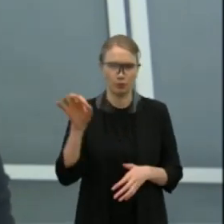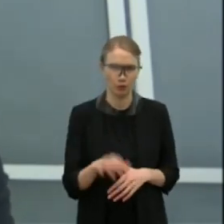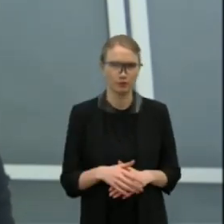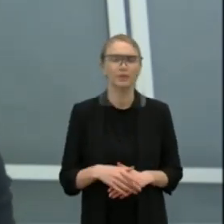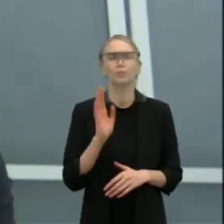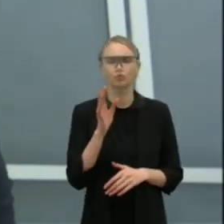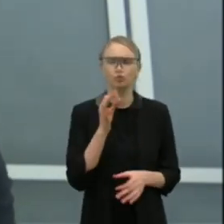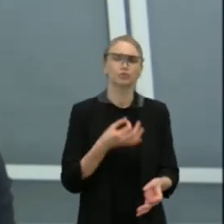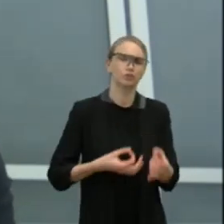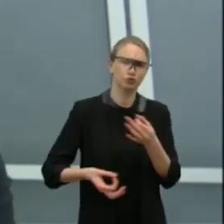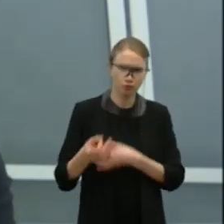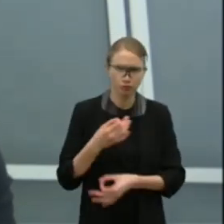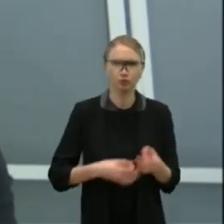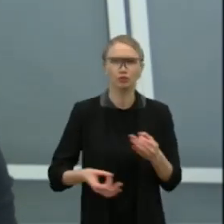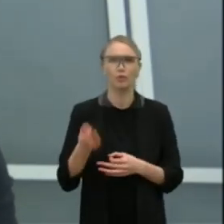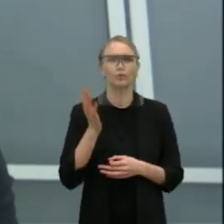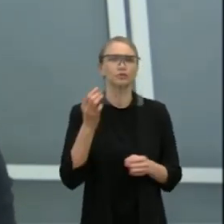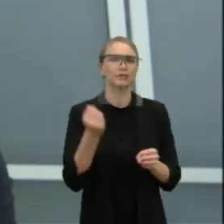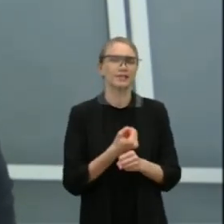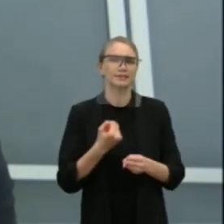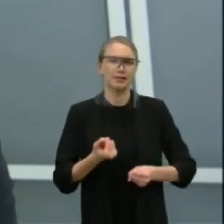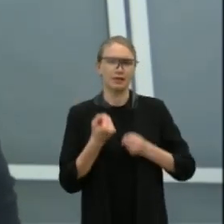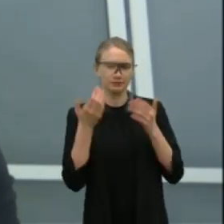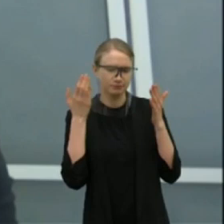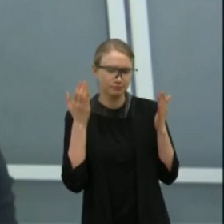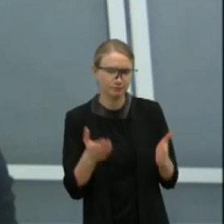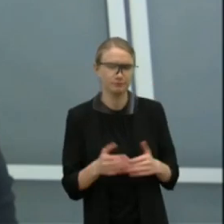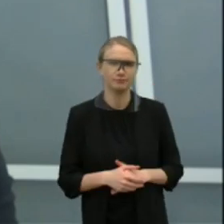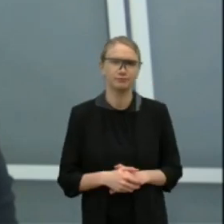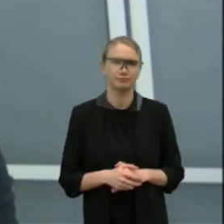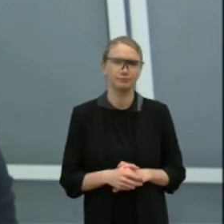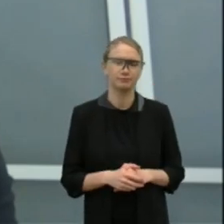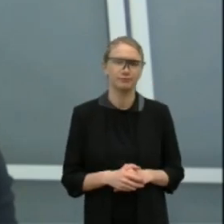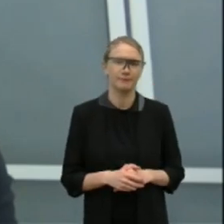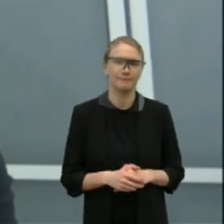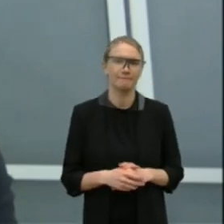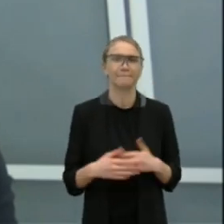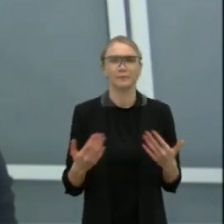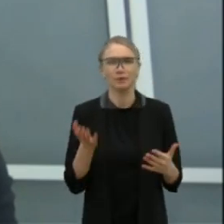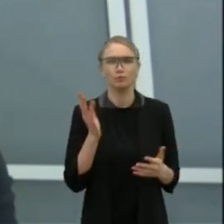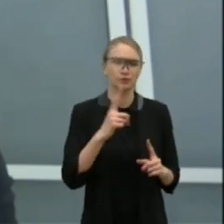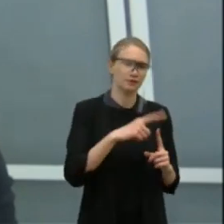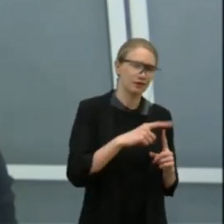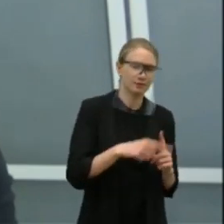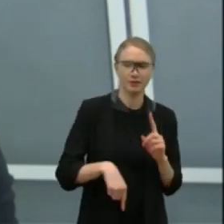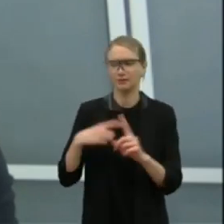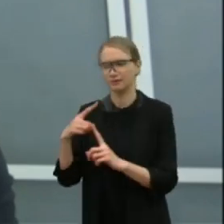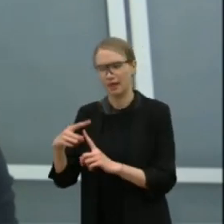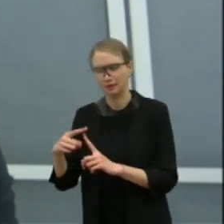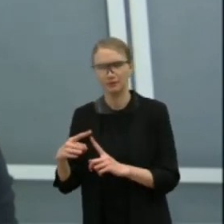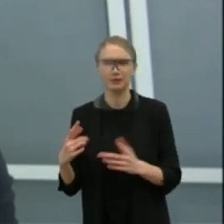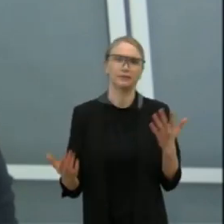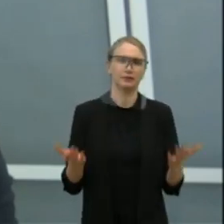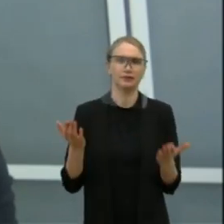reikės diskutuoti ir vėlgi sutelkti pastangas ir vėlgi, jeigu funkcionuos tos kelios tarybos, tai greičiausiai